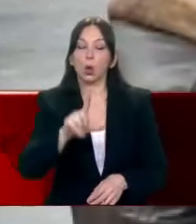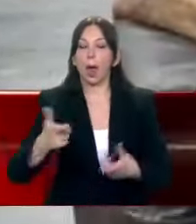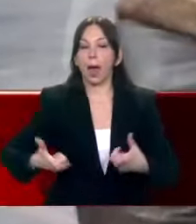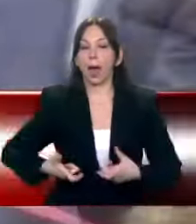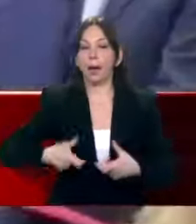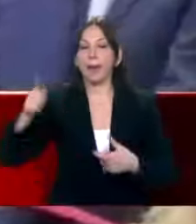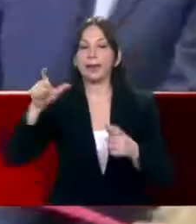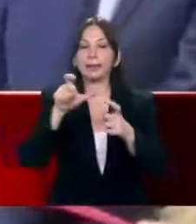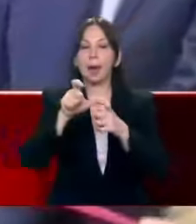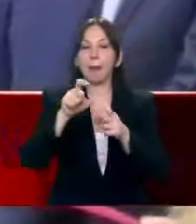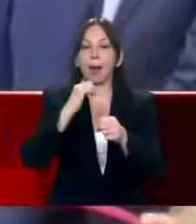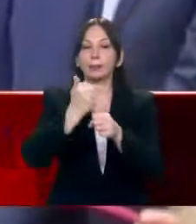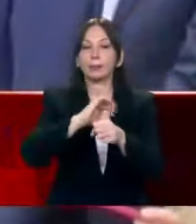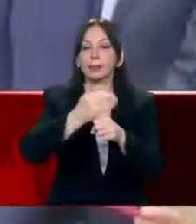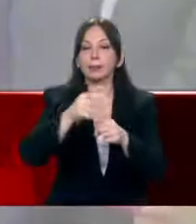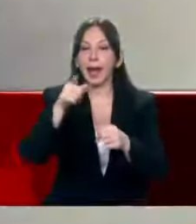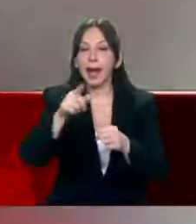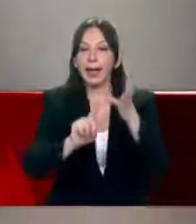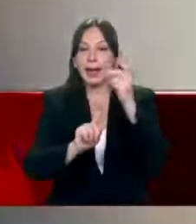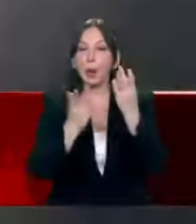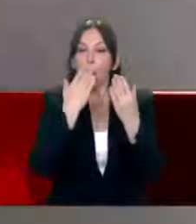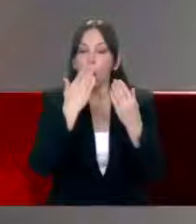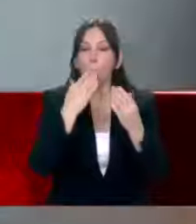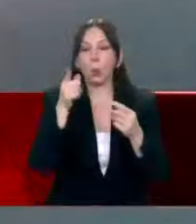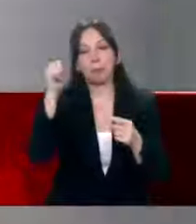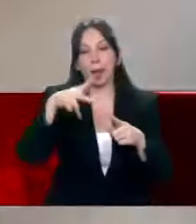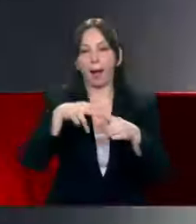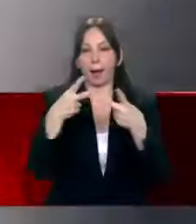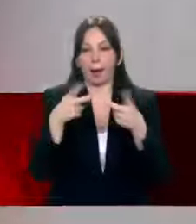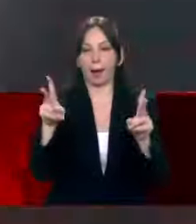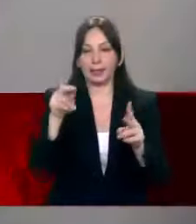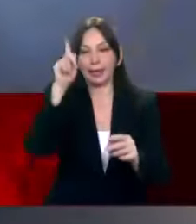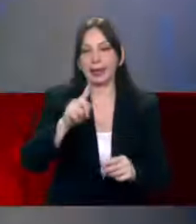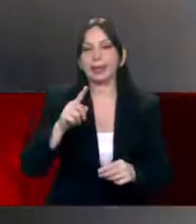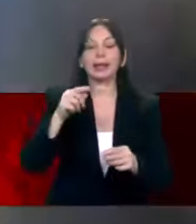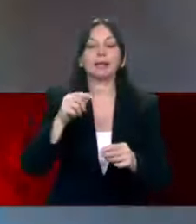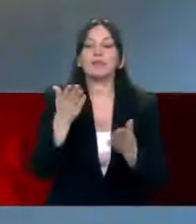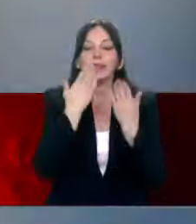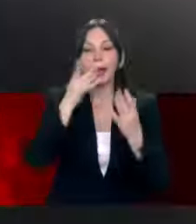Hatay Samandağ'daki Karaçay İlköğretim Okulu'nu yeniden inşa etti. İlk ders zili çaldı.